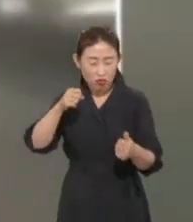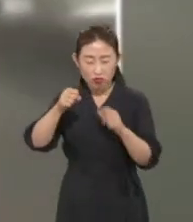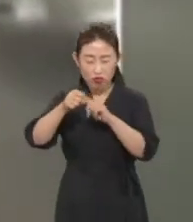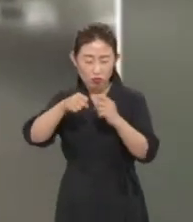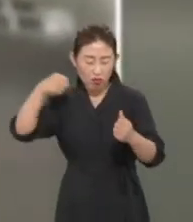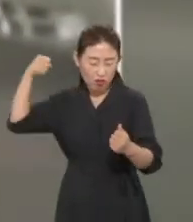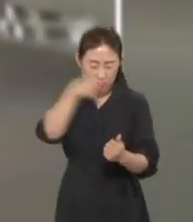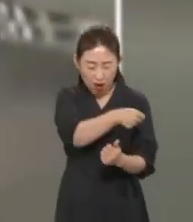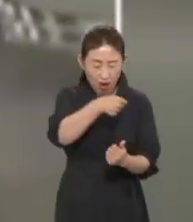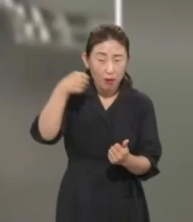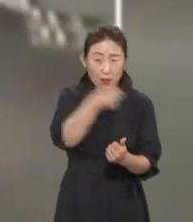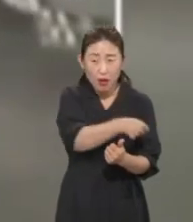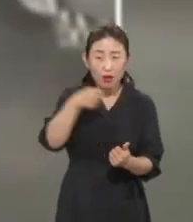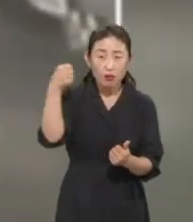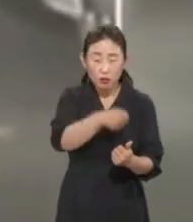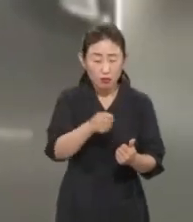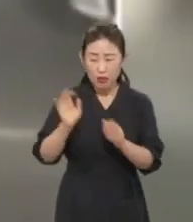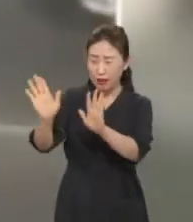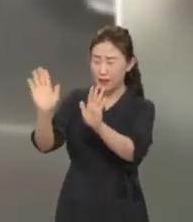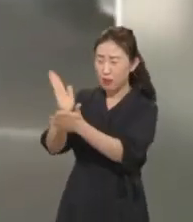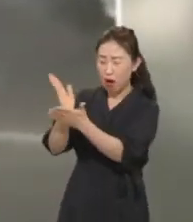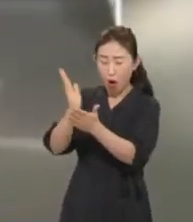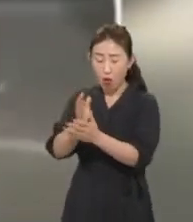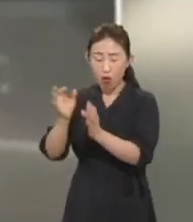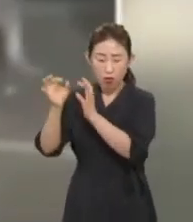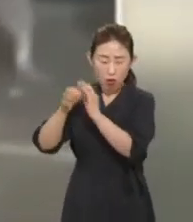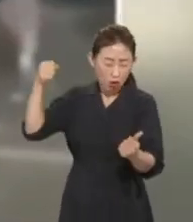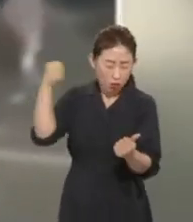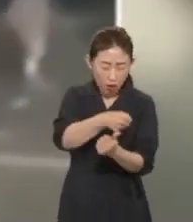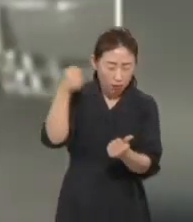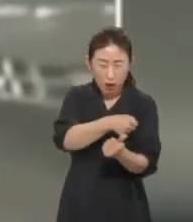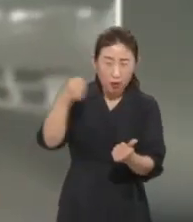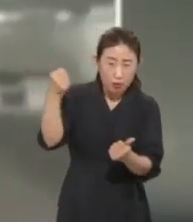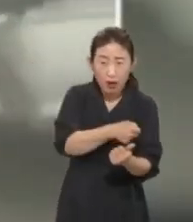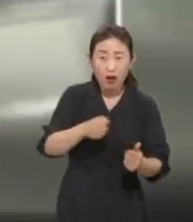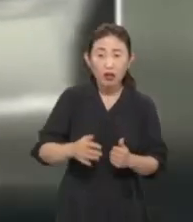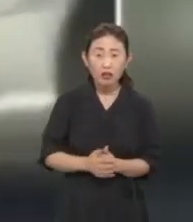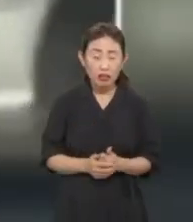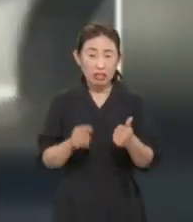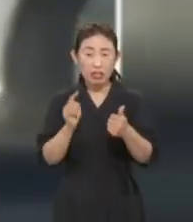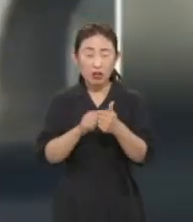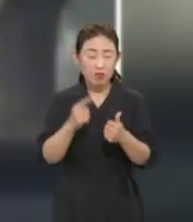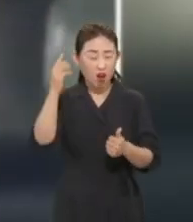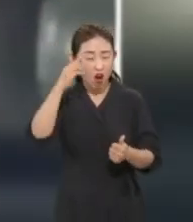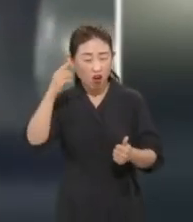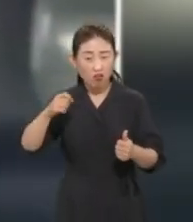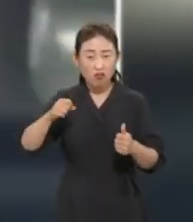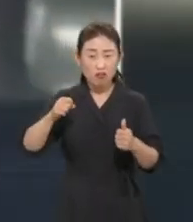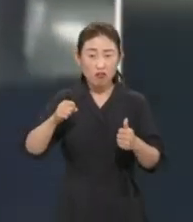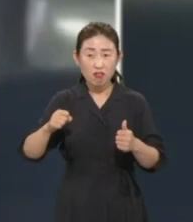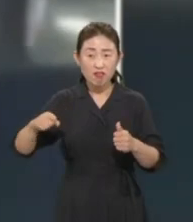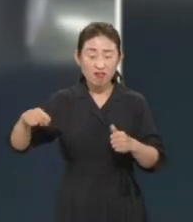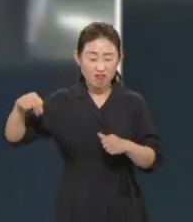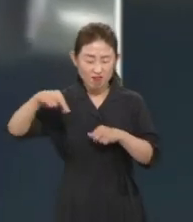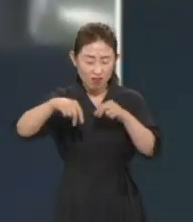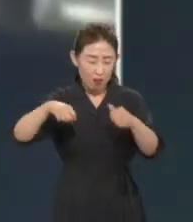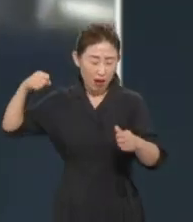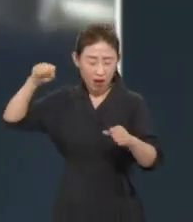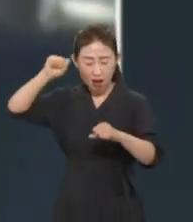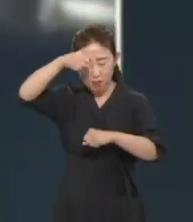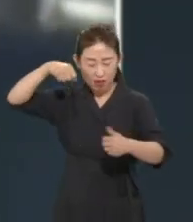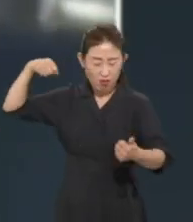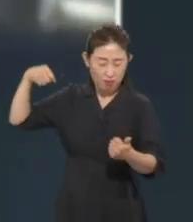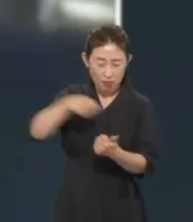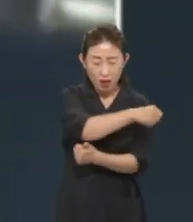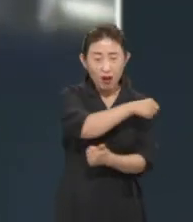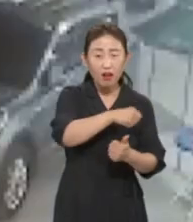때립니다 옆에 있던 일행이 말려도 소용이 없습니다 때리던 남성은 피해남성의 얼굴을 향해 몸을 날리더니 발로